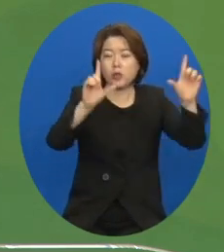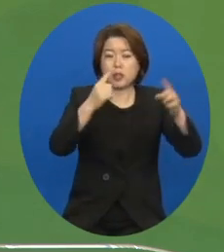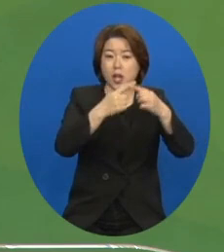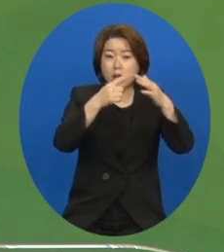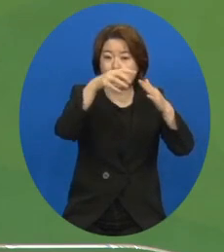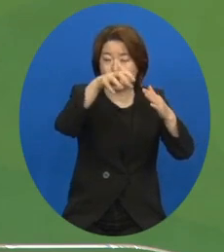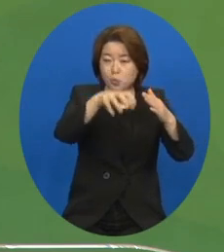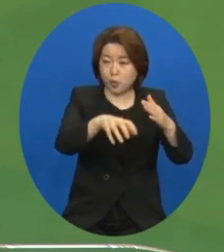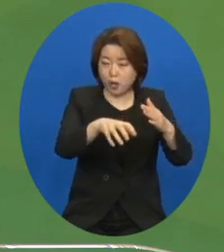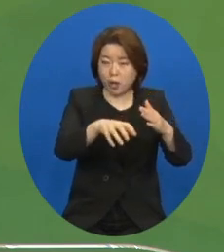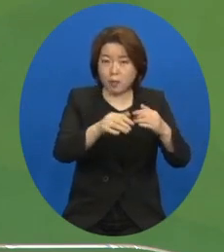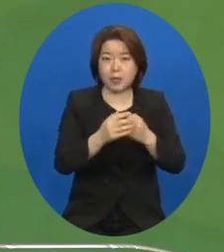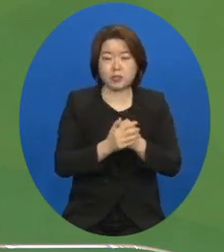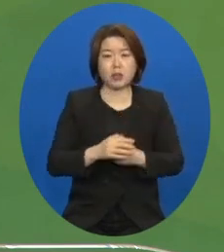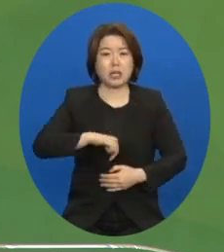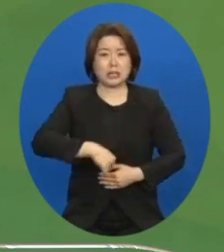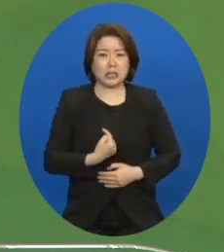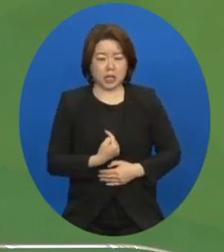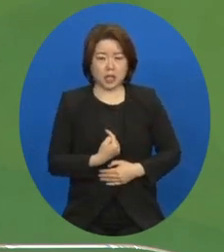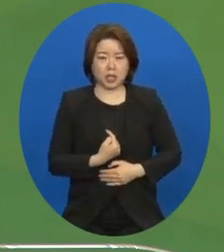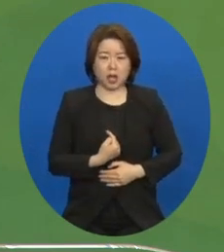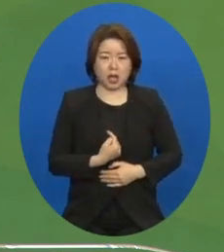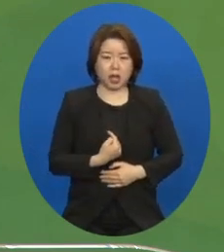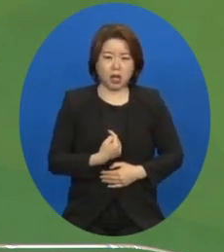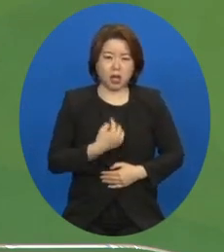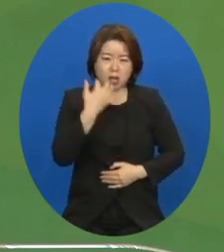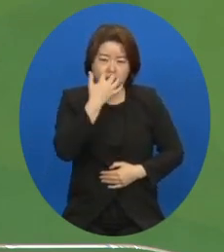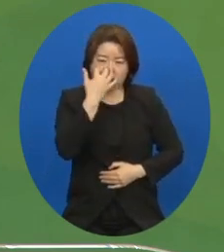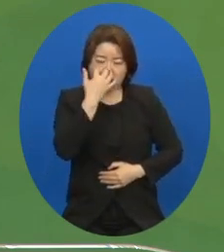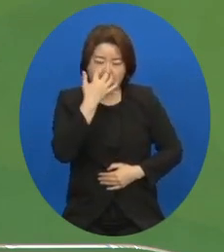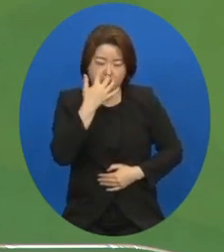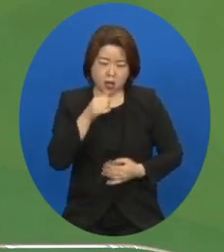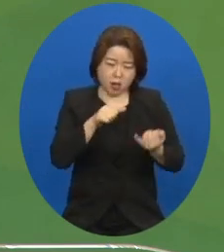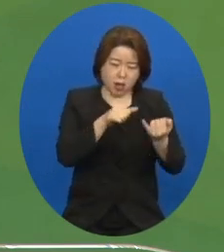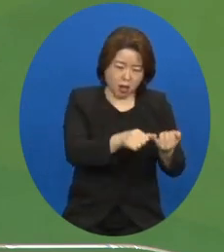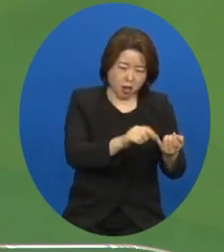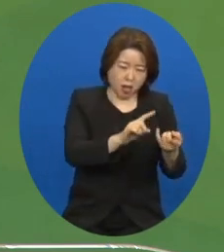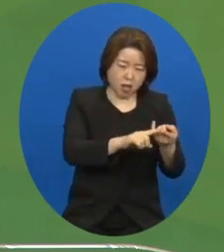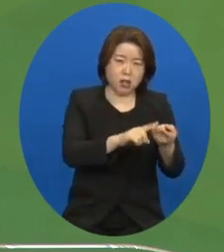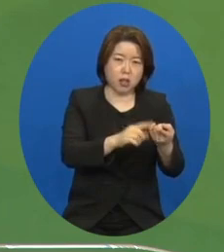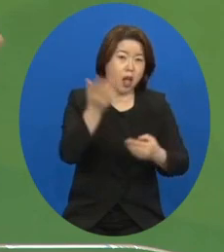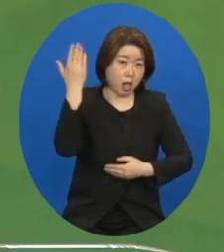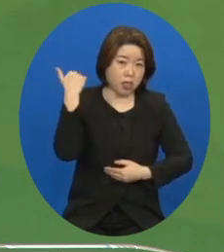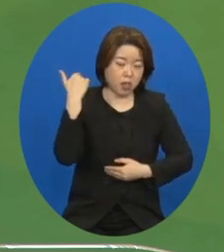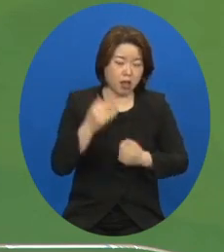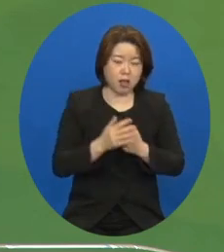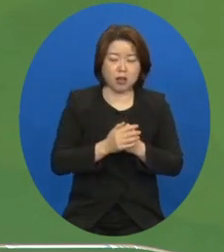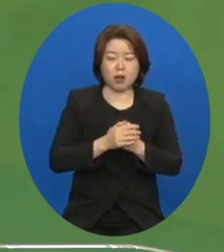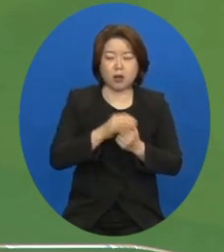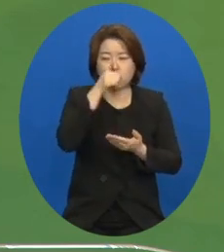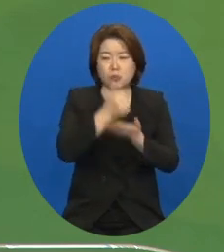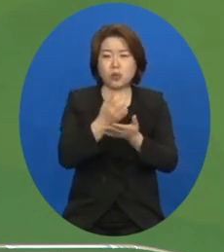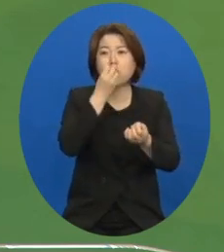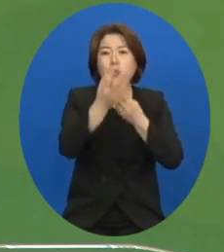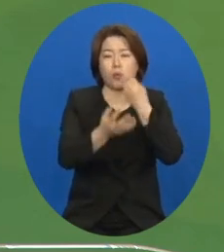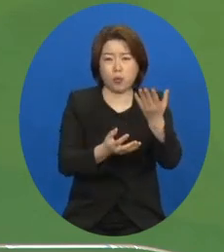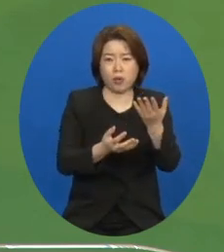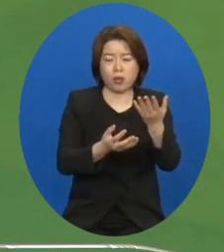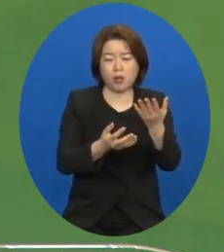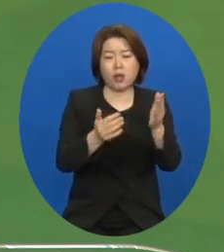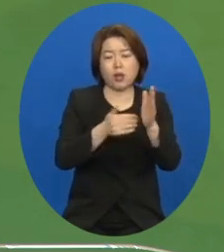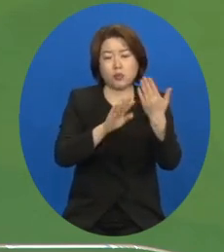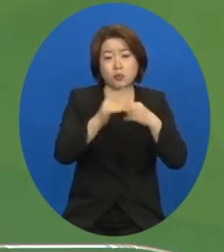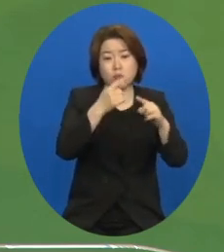앞에 자기가 간음했던 것에 대한 고백을 하고 전격적으로 교회를 사임을 했습니다.